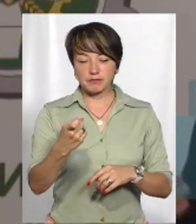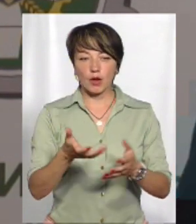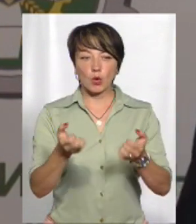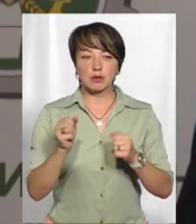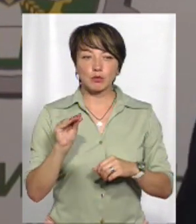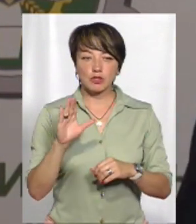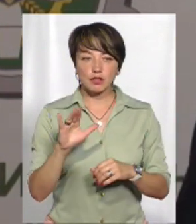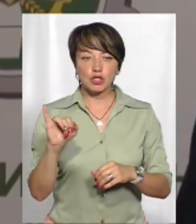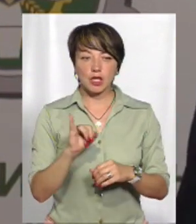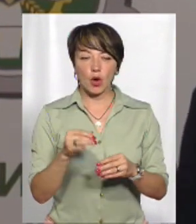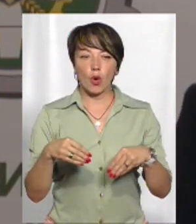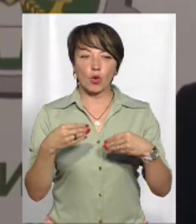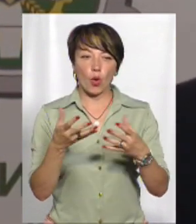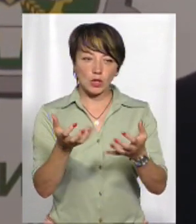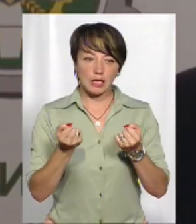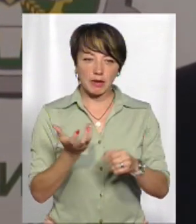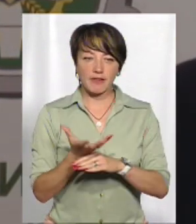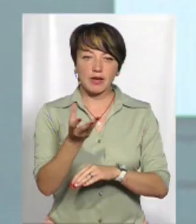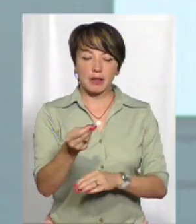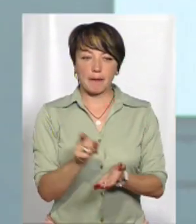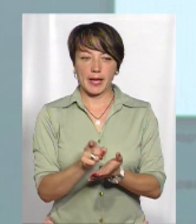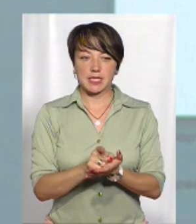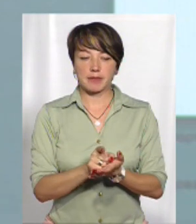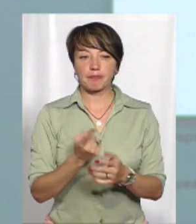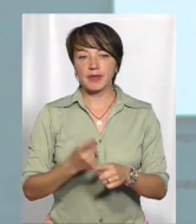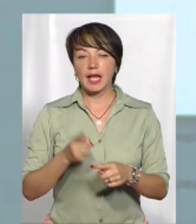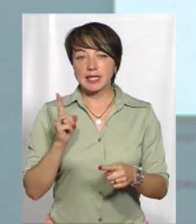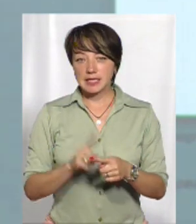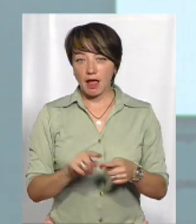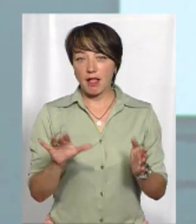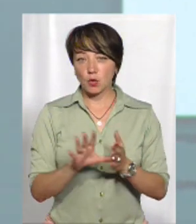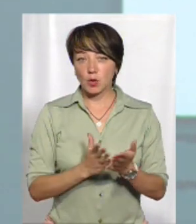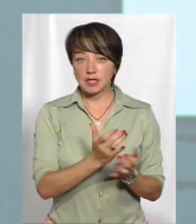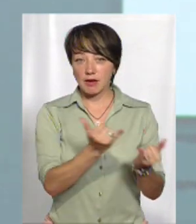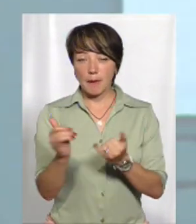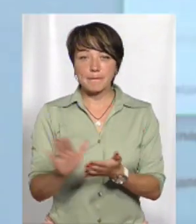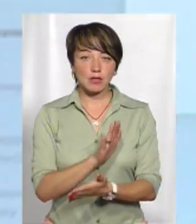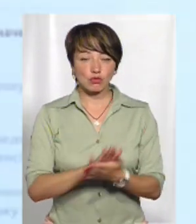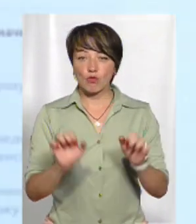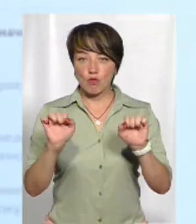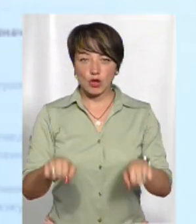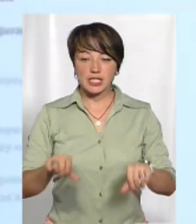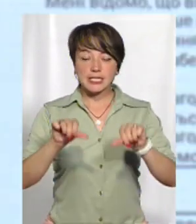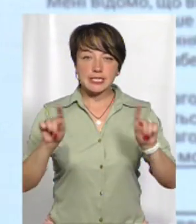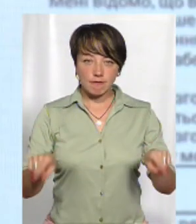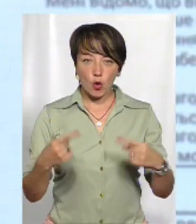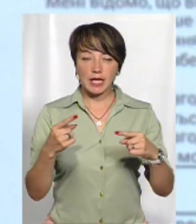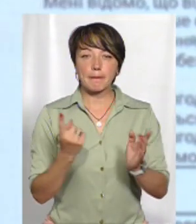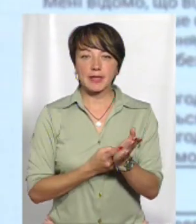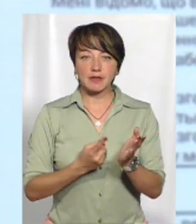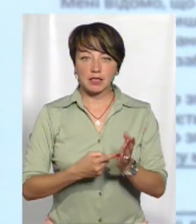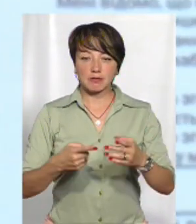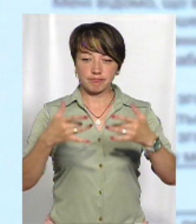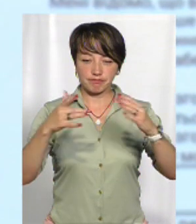і отримати просто виплату пенсійного забезпечення. Цей сервіс безкоштовний. Будь-хто може створити і підтвердити сторінку на порталі